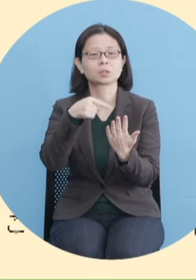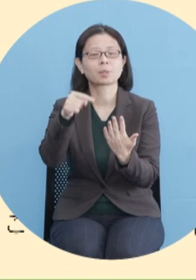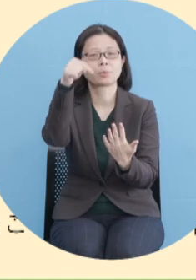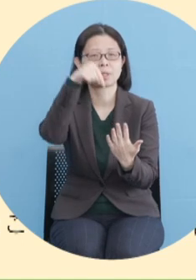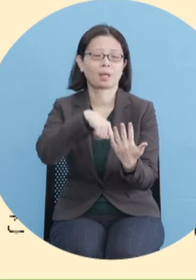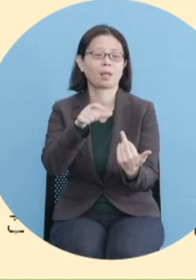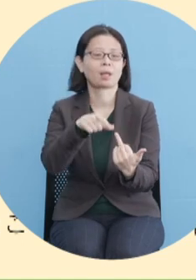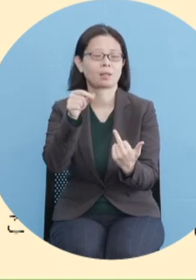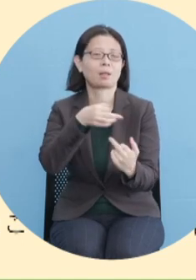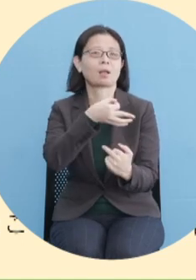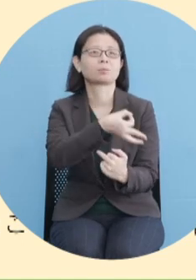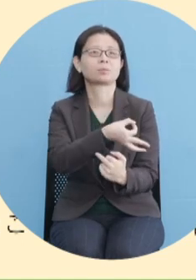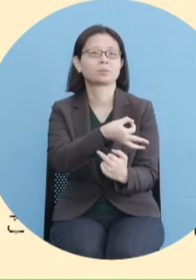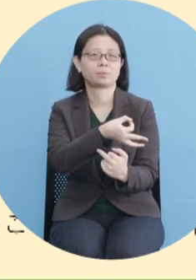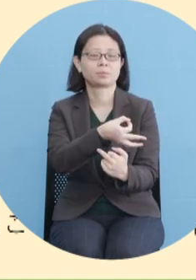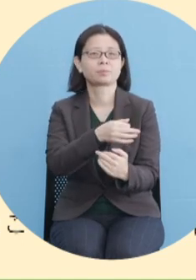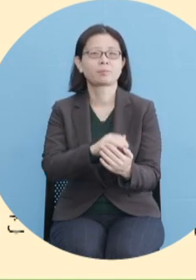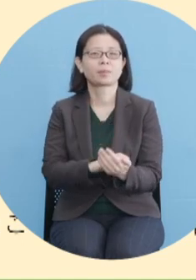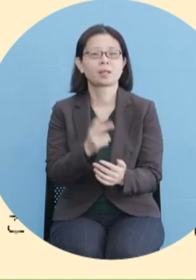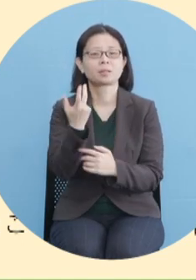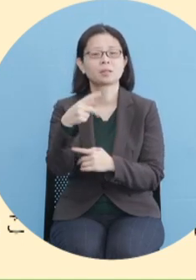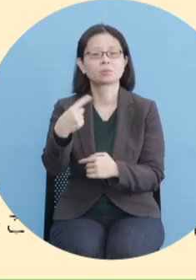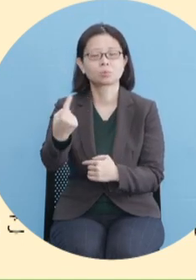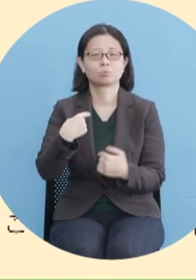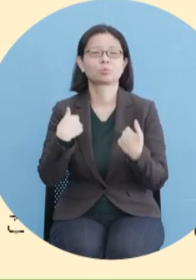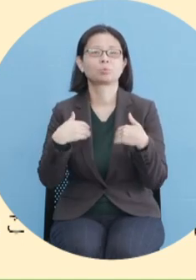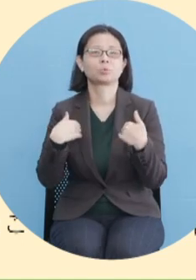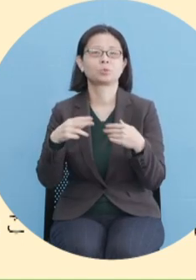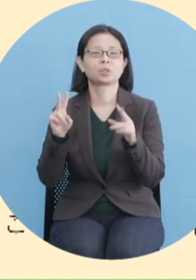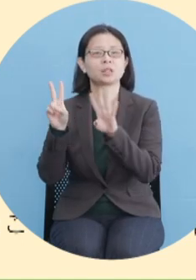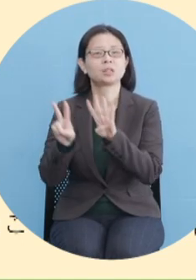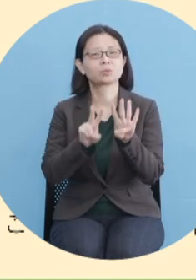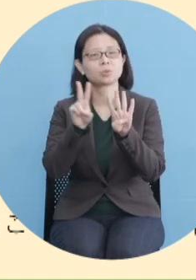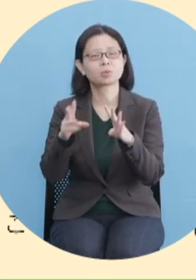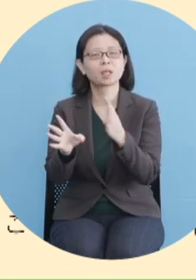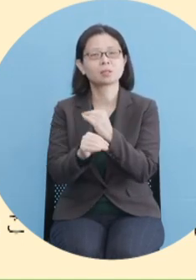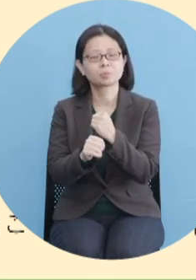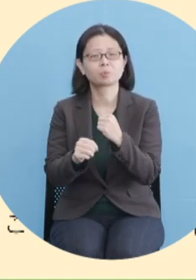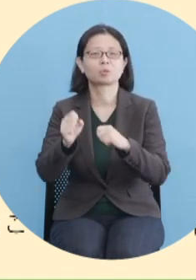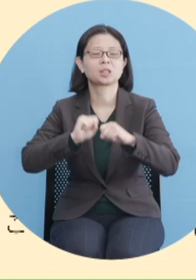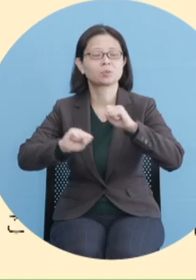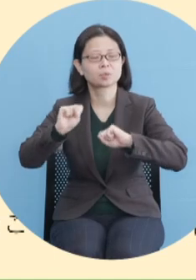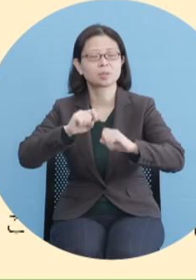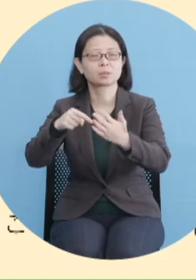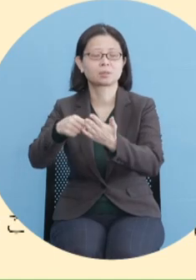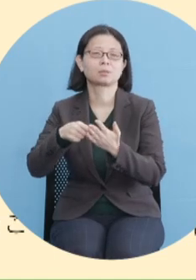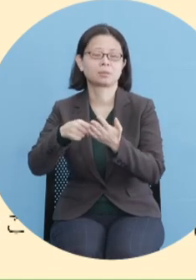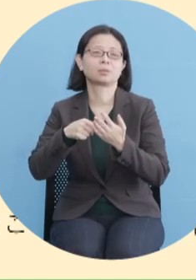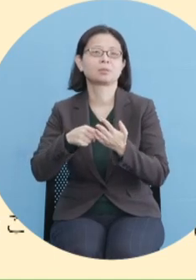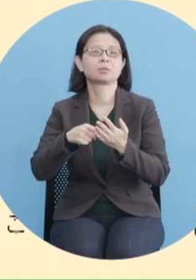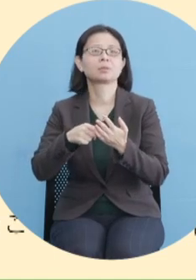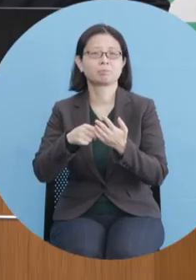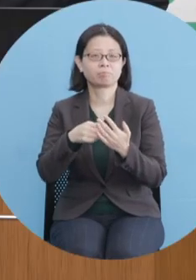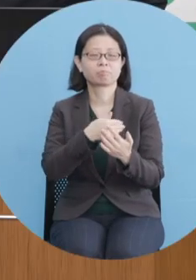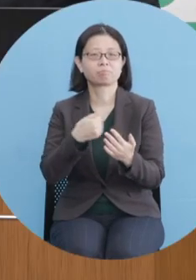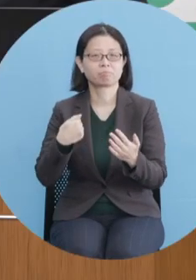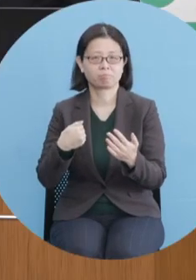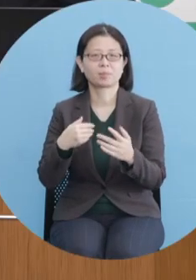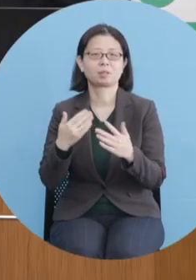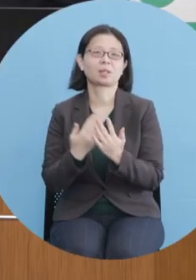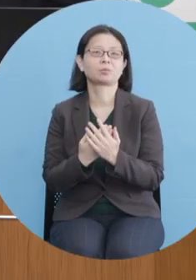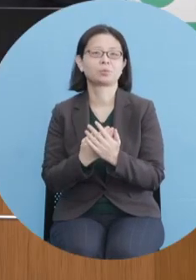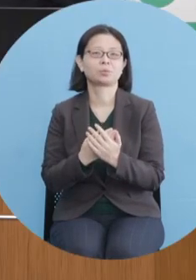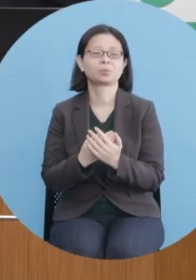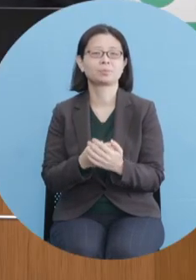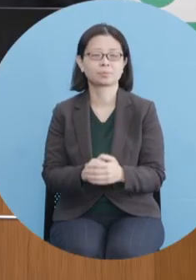え市役所に行かなくてもオンラインで時間いつでも請求することができるという風な形でございますえ